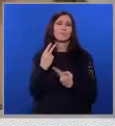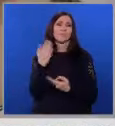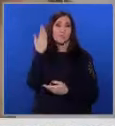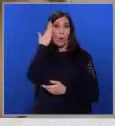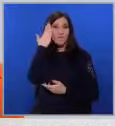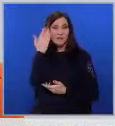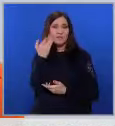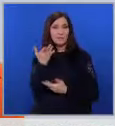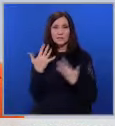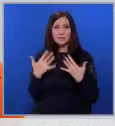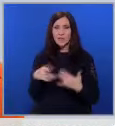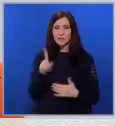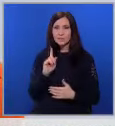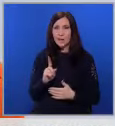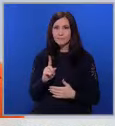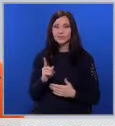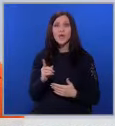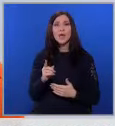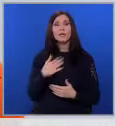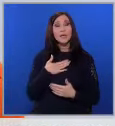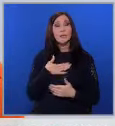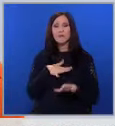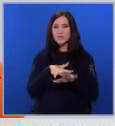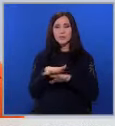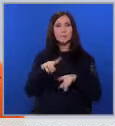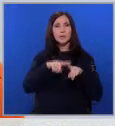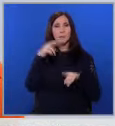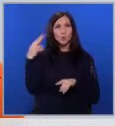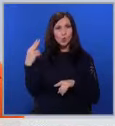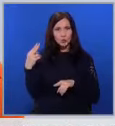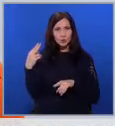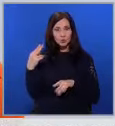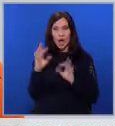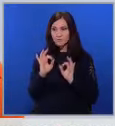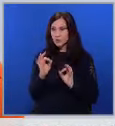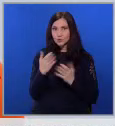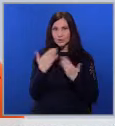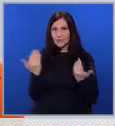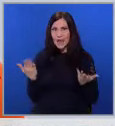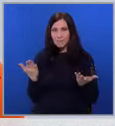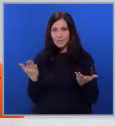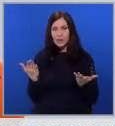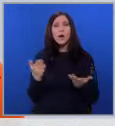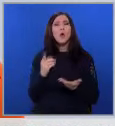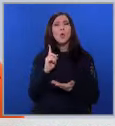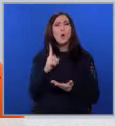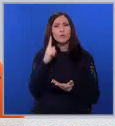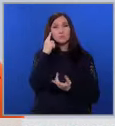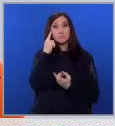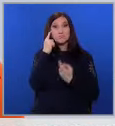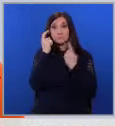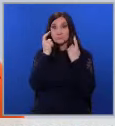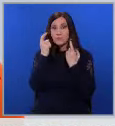главата. Тези данни трябваше да фигурират в системата на прокуратурата, а всъщност не фигурираха, което е